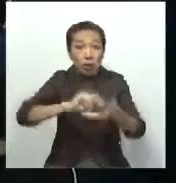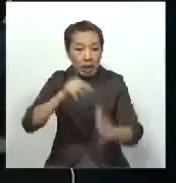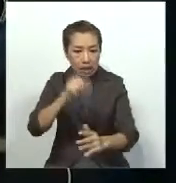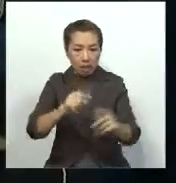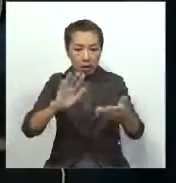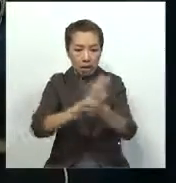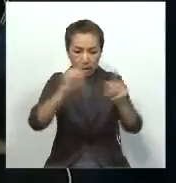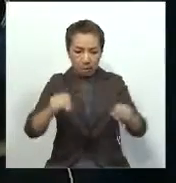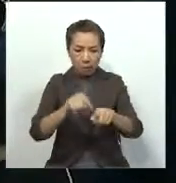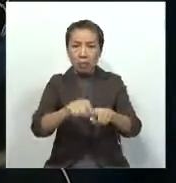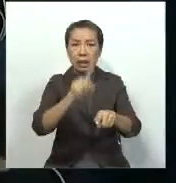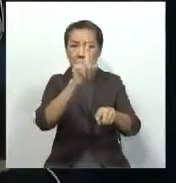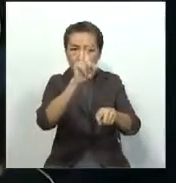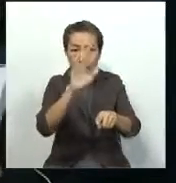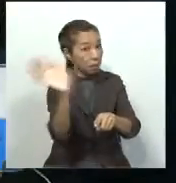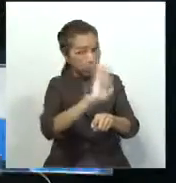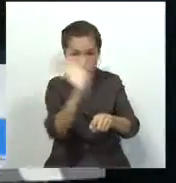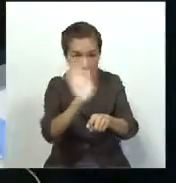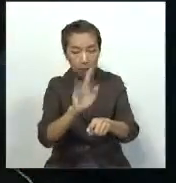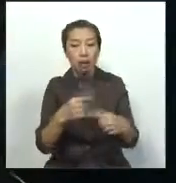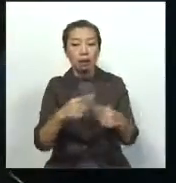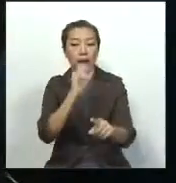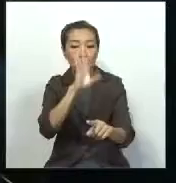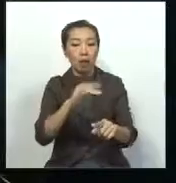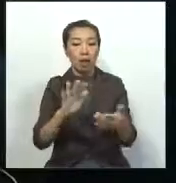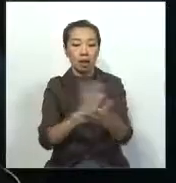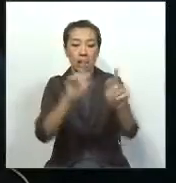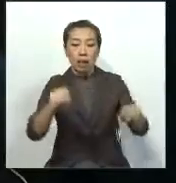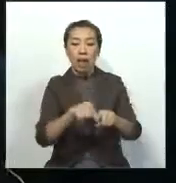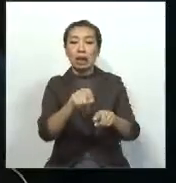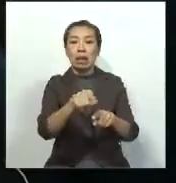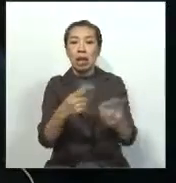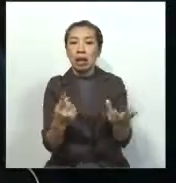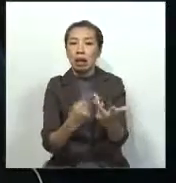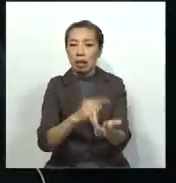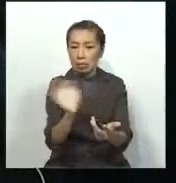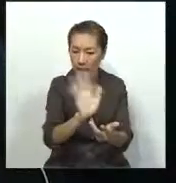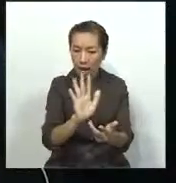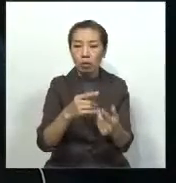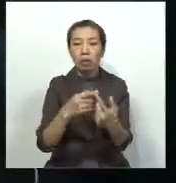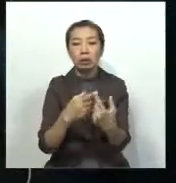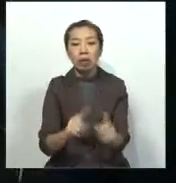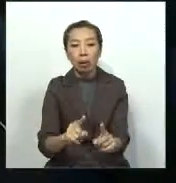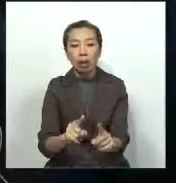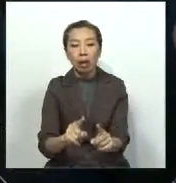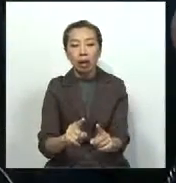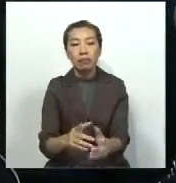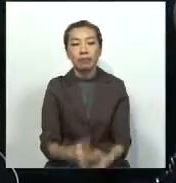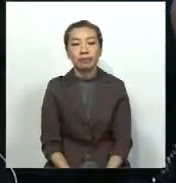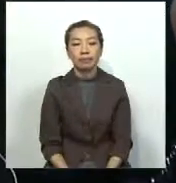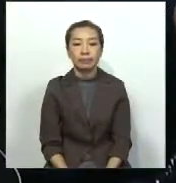เสียนะครับสั่งไม่ให้นับและให้ถือว่าเป็นบัตรเสียและให้ถือว่าคือว่าก็ให้ถือไปว่าแต่คำสั่ง